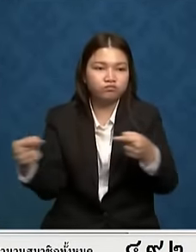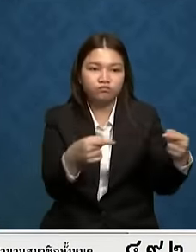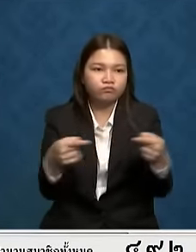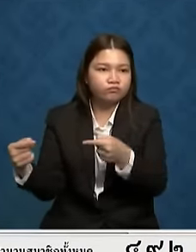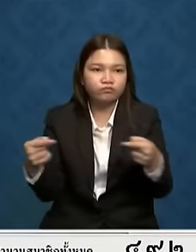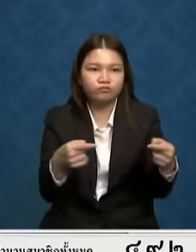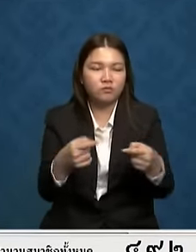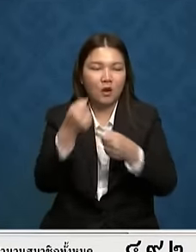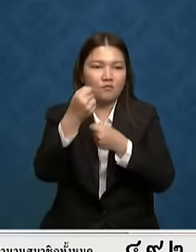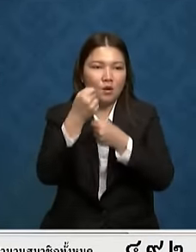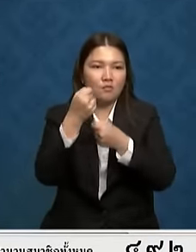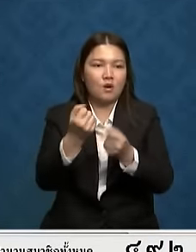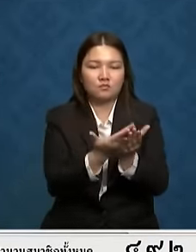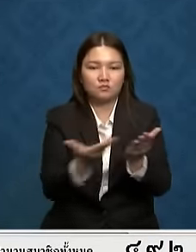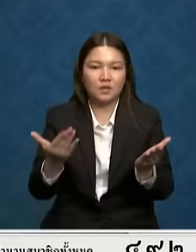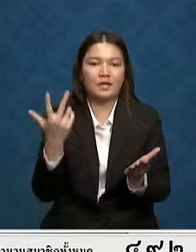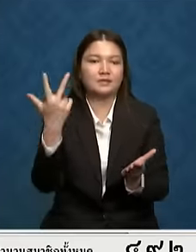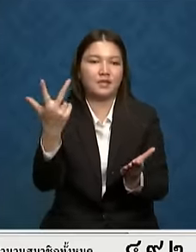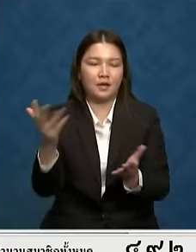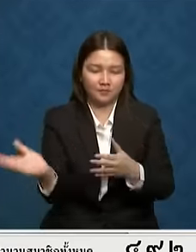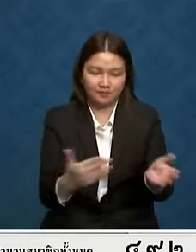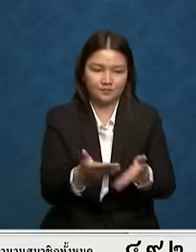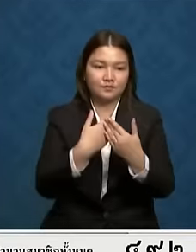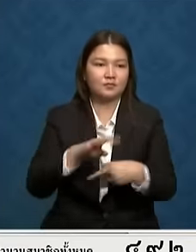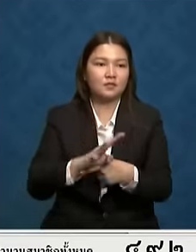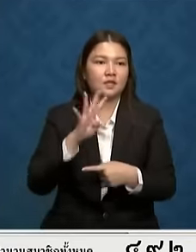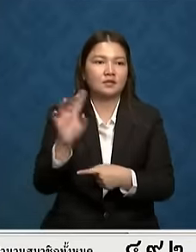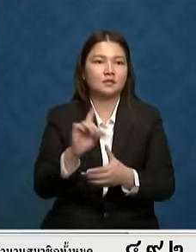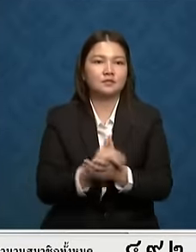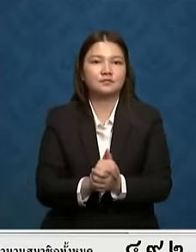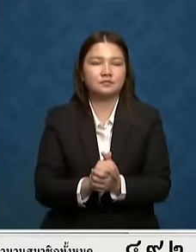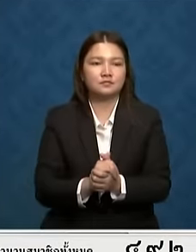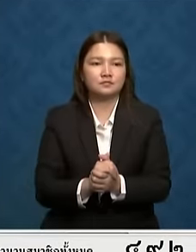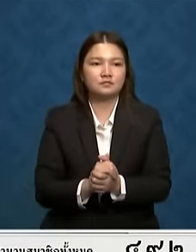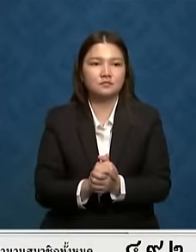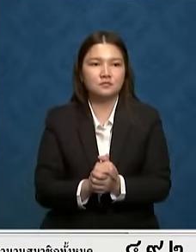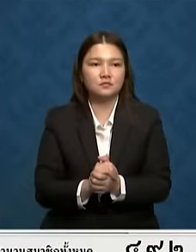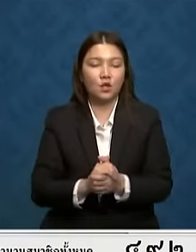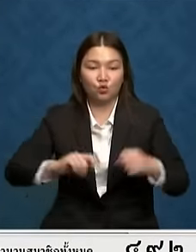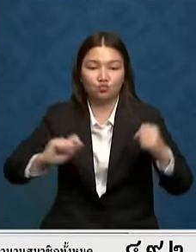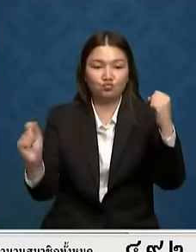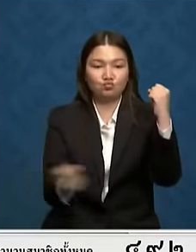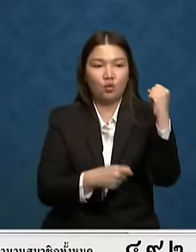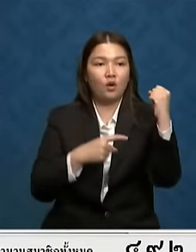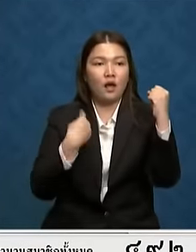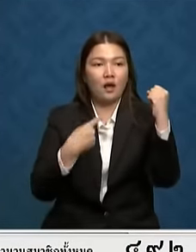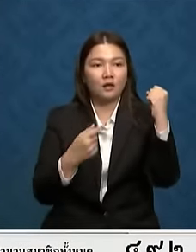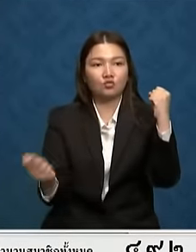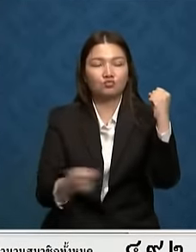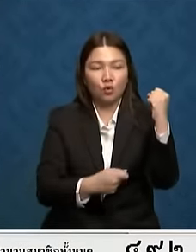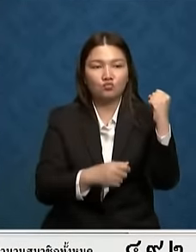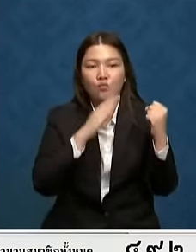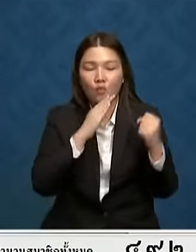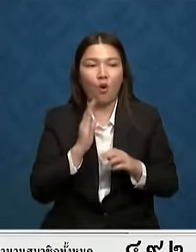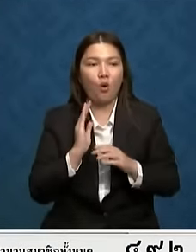ชุมนุม 3ฉบับและ 4ยกเว้นโทษให้ผู้ต่อต้านสงครามกับ